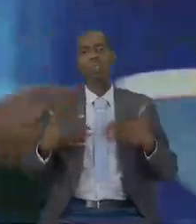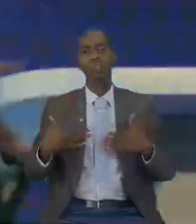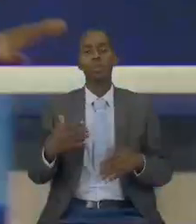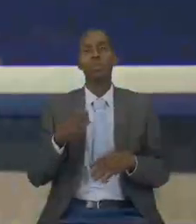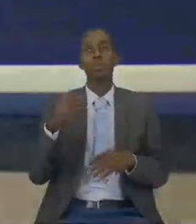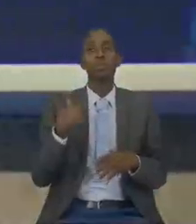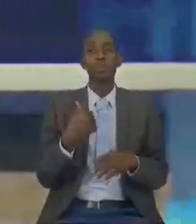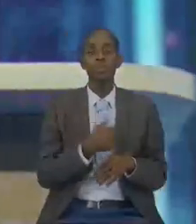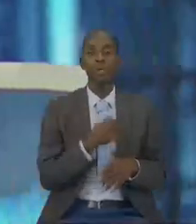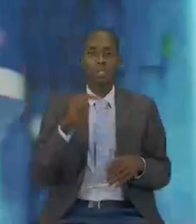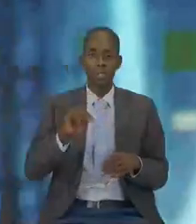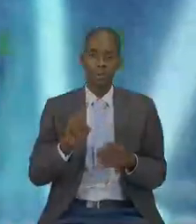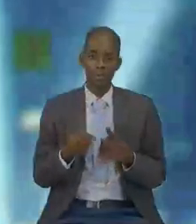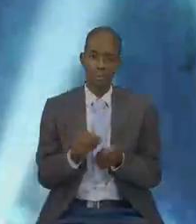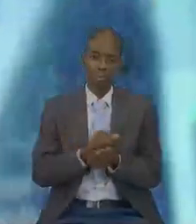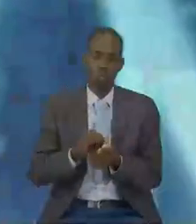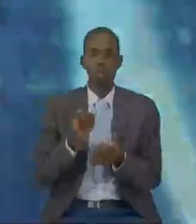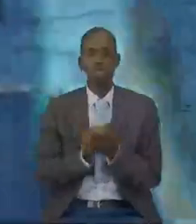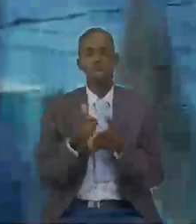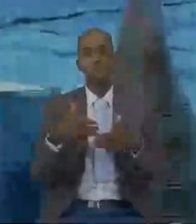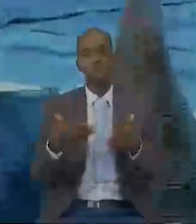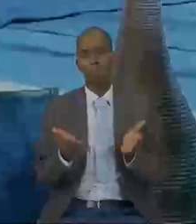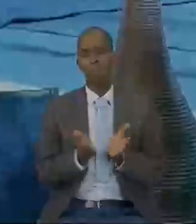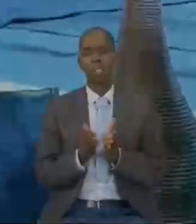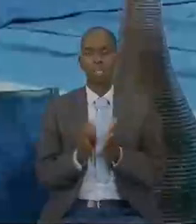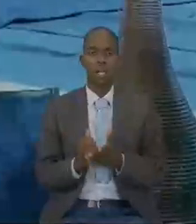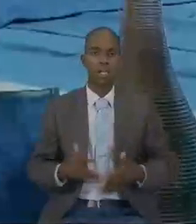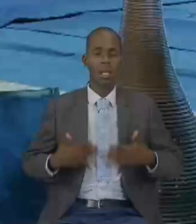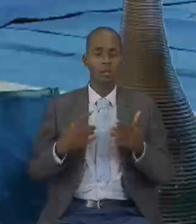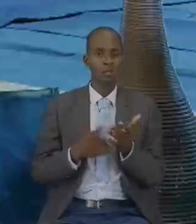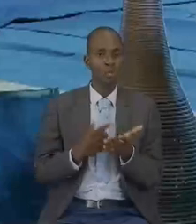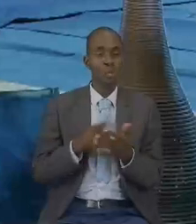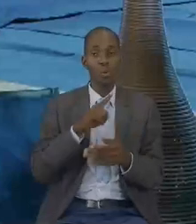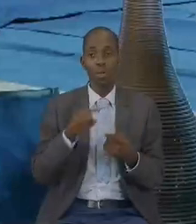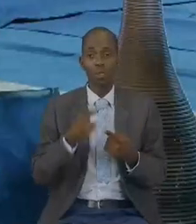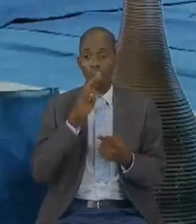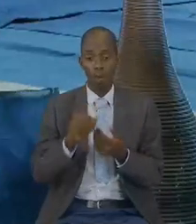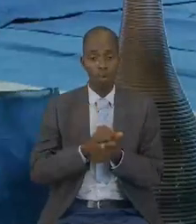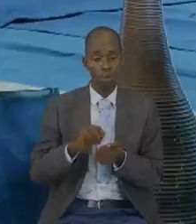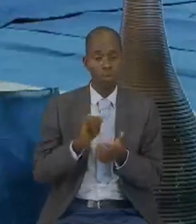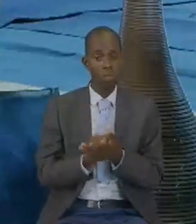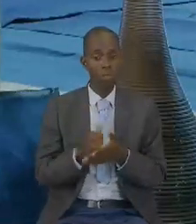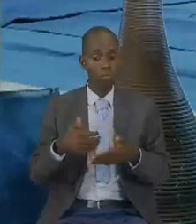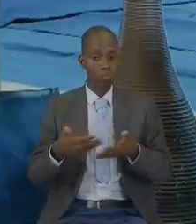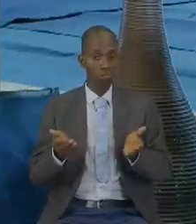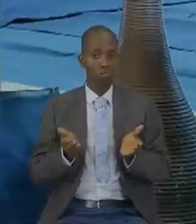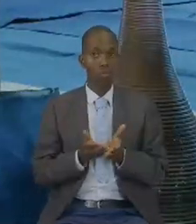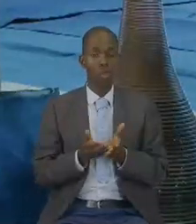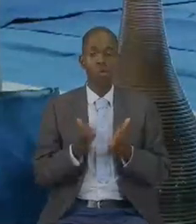plat, nous devons laver ce plat. Et parfois, quand vous lavez le